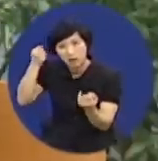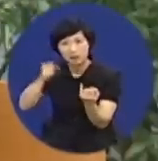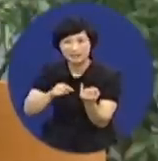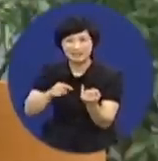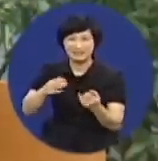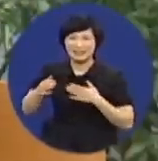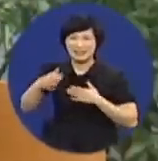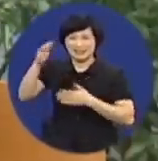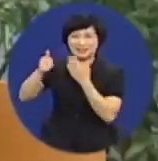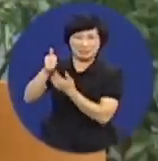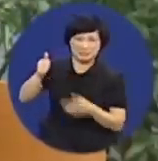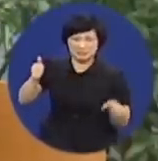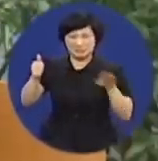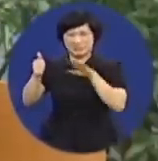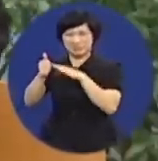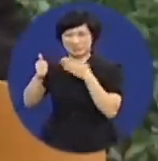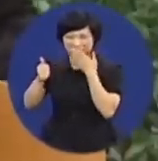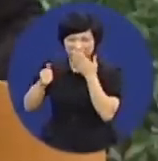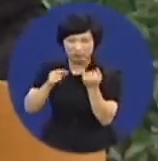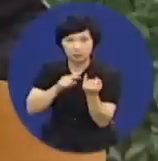私も神様になってみたい、